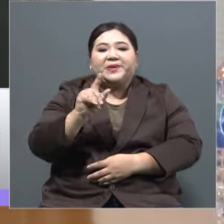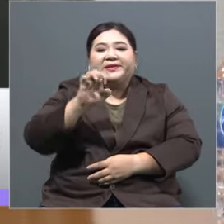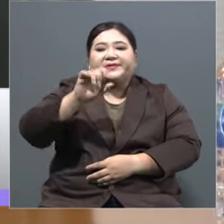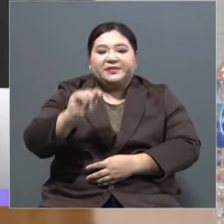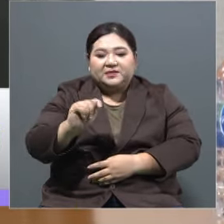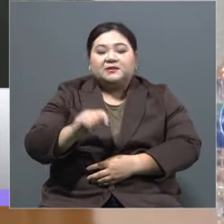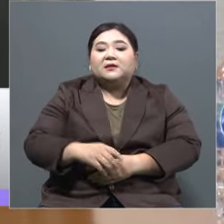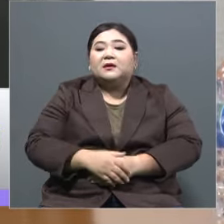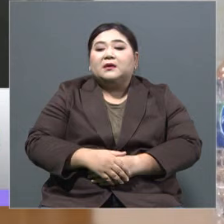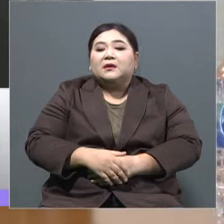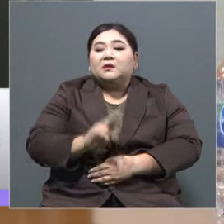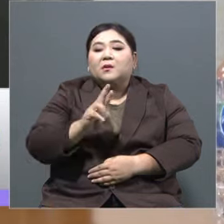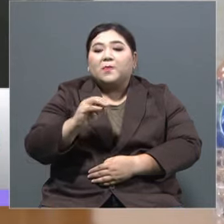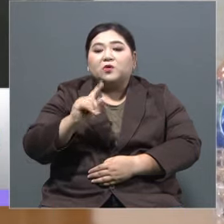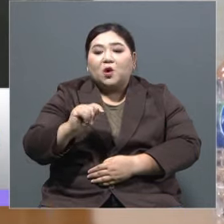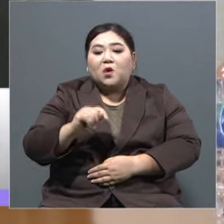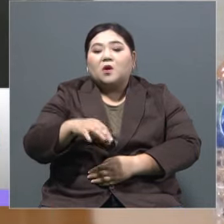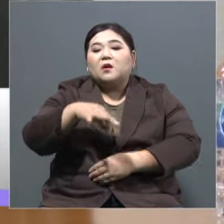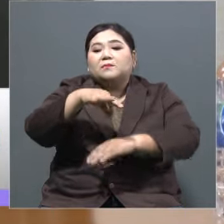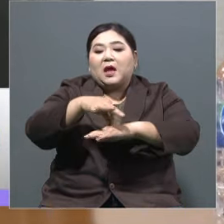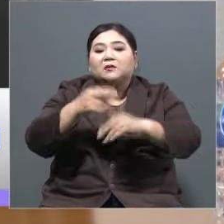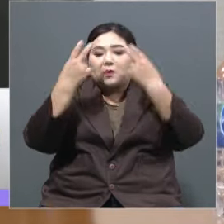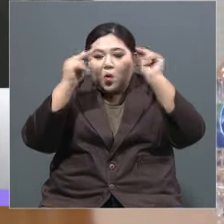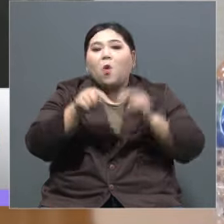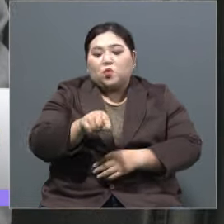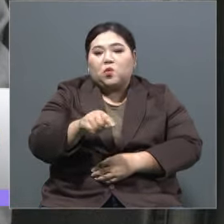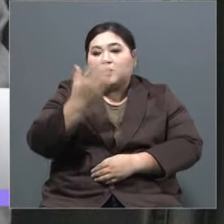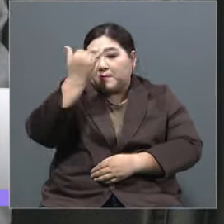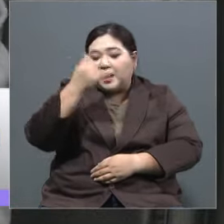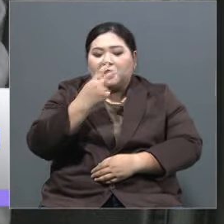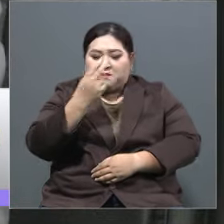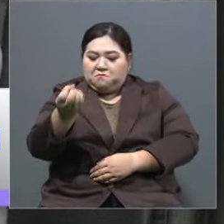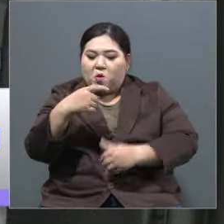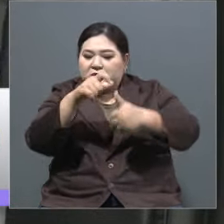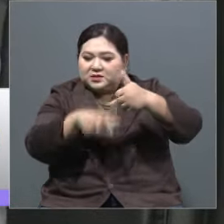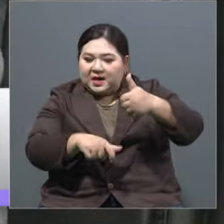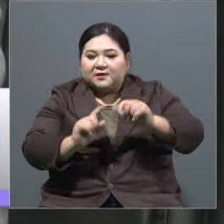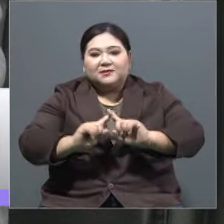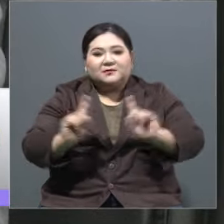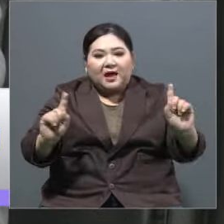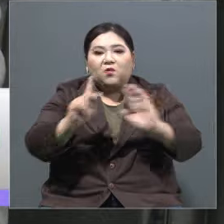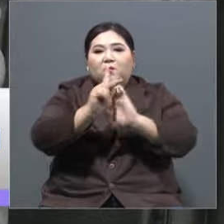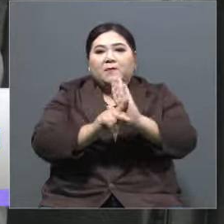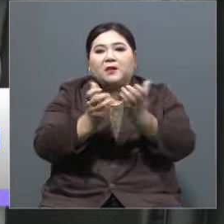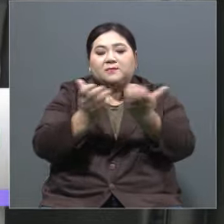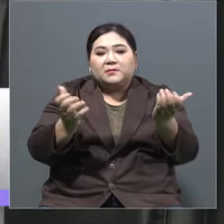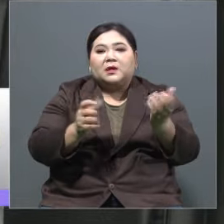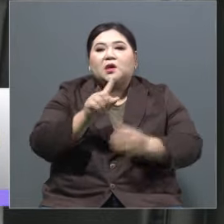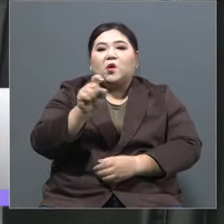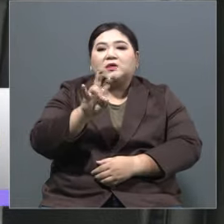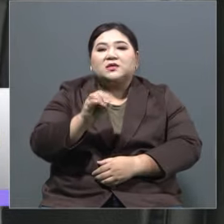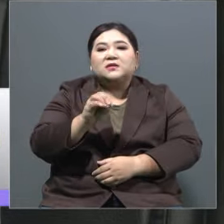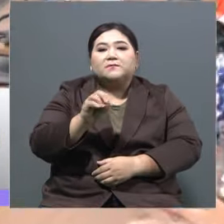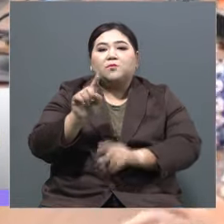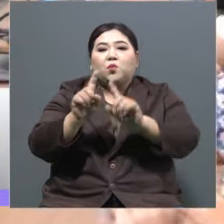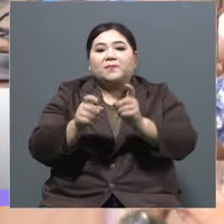รัฐมนตรีประจำสำนักนายกรัฐมนตรีหลังมีพฤติกรรมเข้าข่ายขัดต่อรัฐธรรมนูญมาตรา170วงเล็บ4